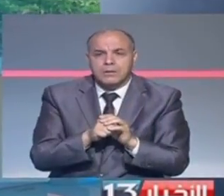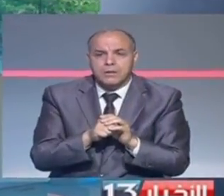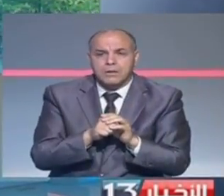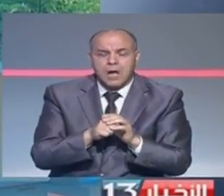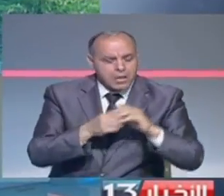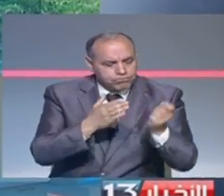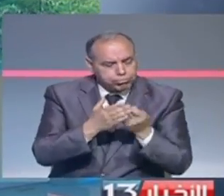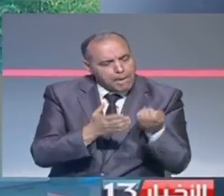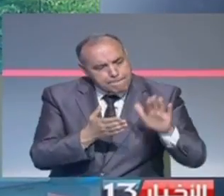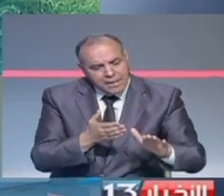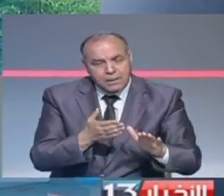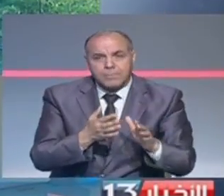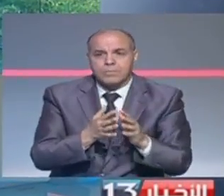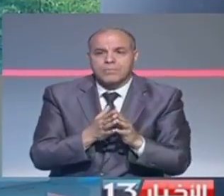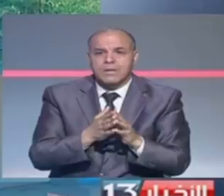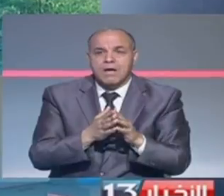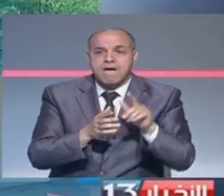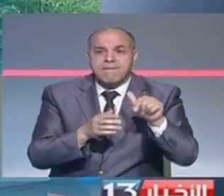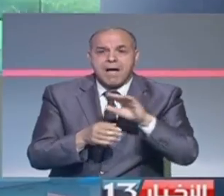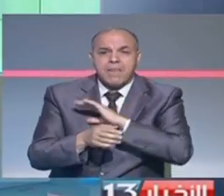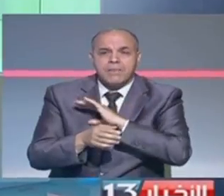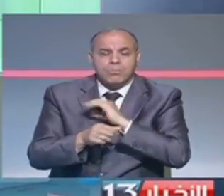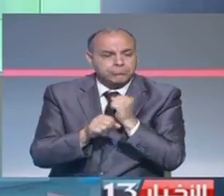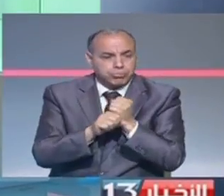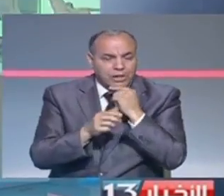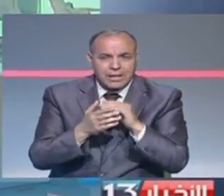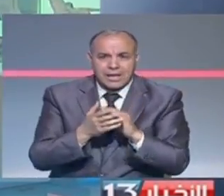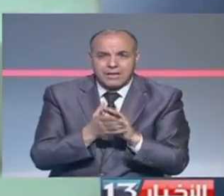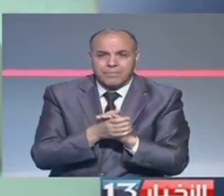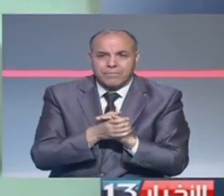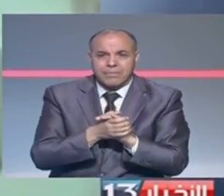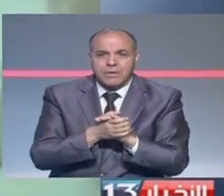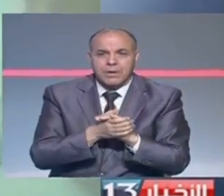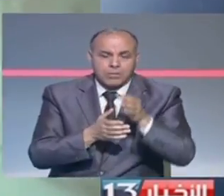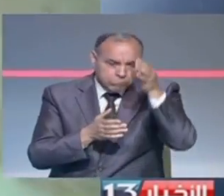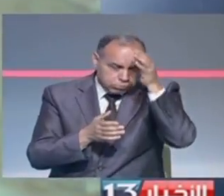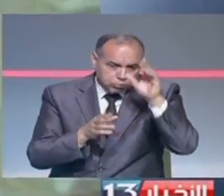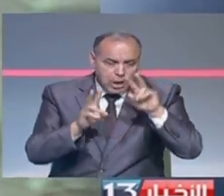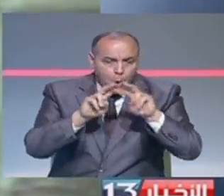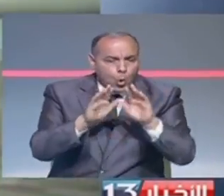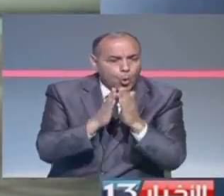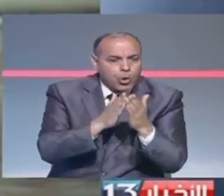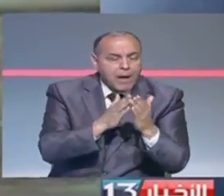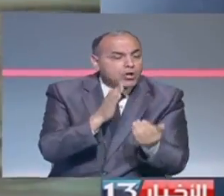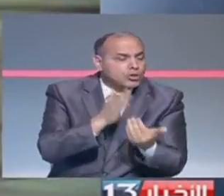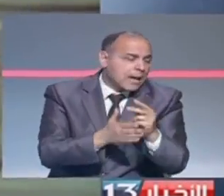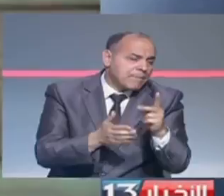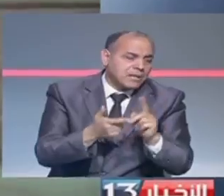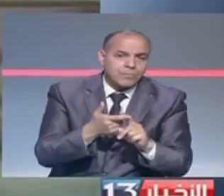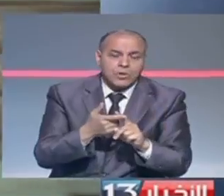مؤلفه اللي التي تسمح لا يحق والنائب الكتب الحديثه